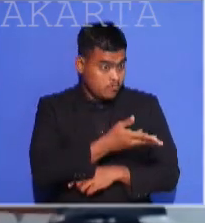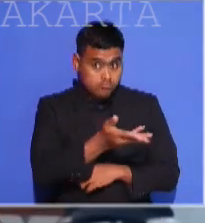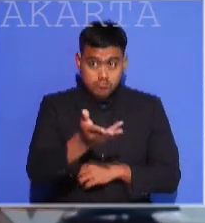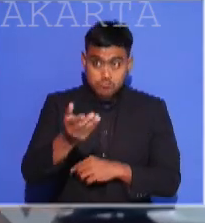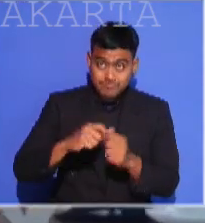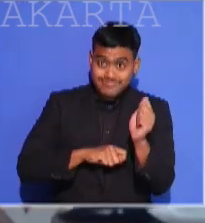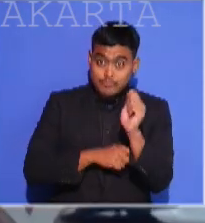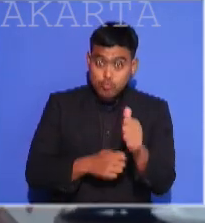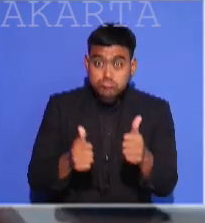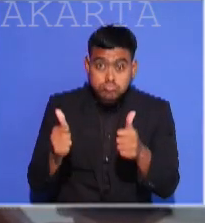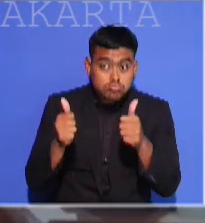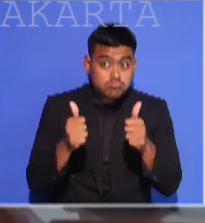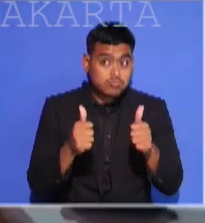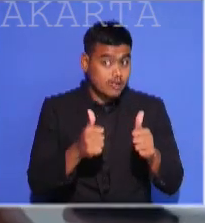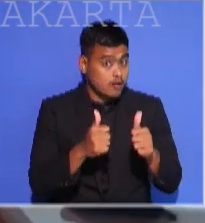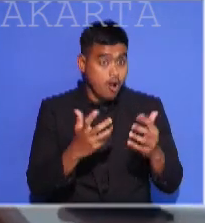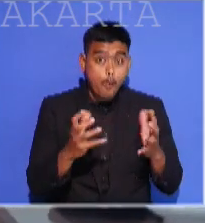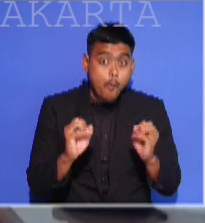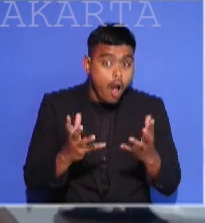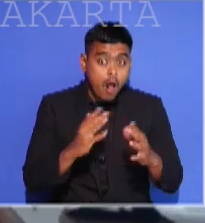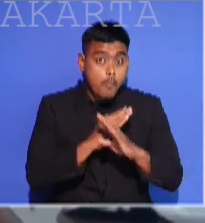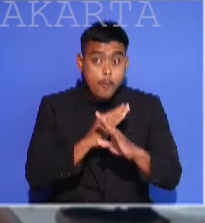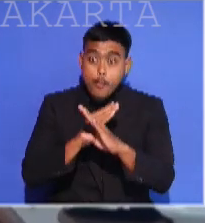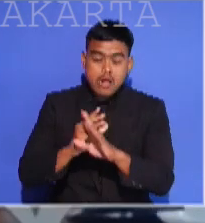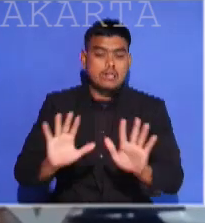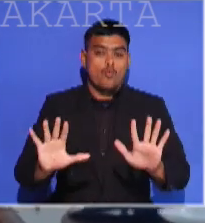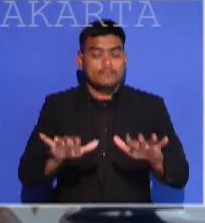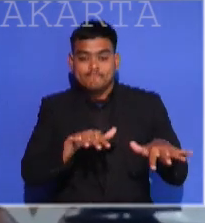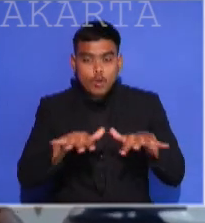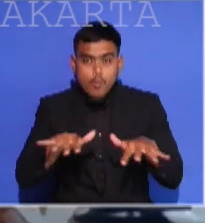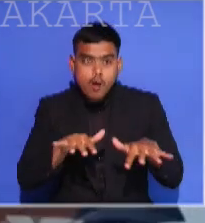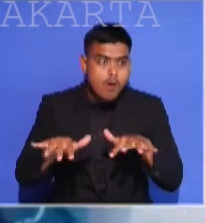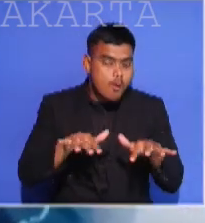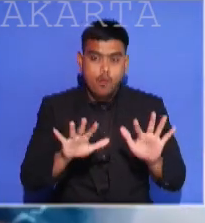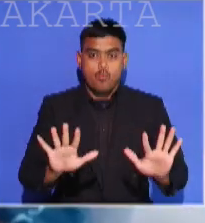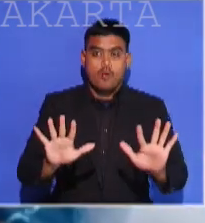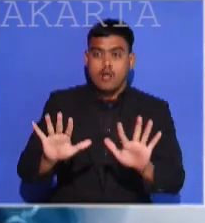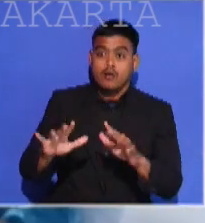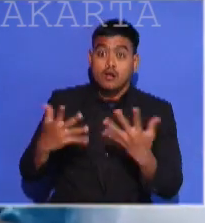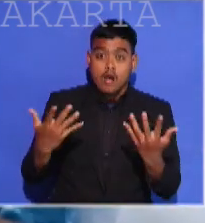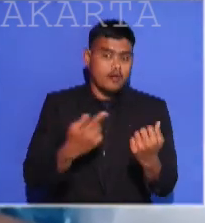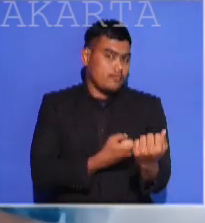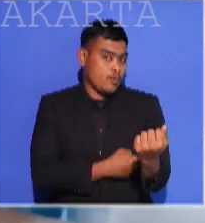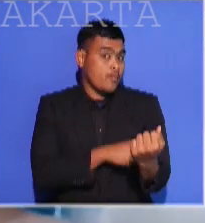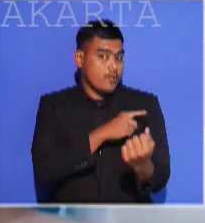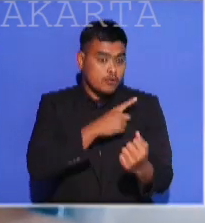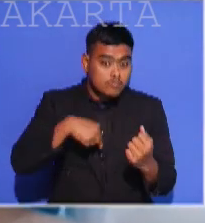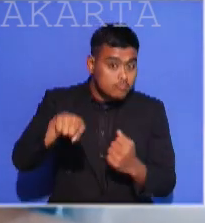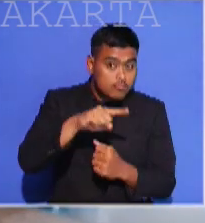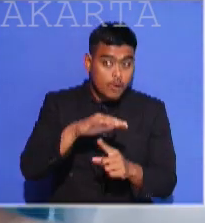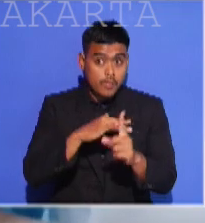antisipasi dampak dari goncangan gempa bumi langkah peningkatan kapasitas masyarakat yang diambil oleh pemerintah kota